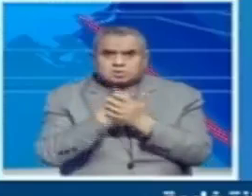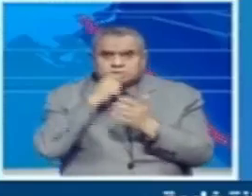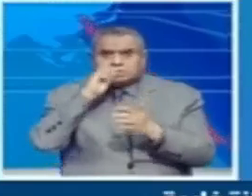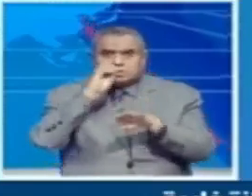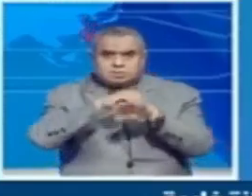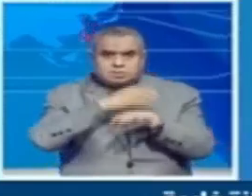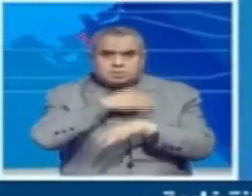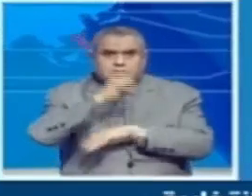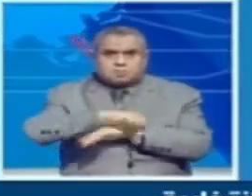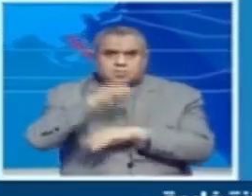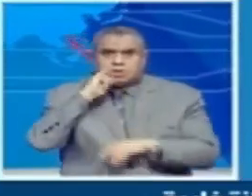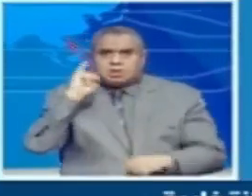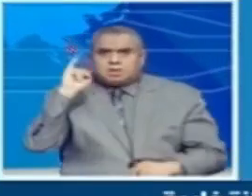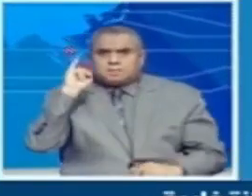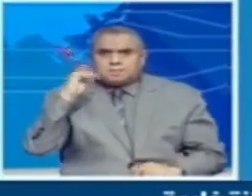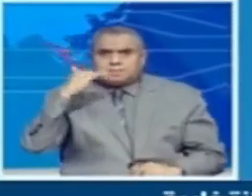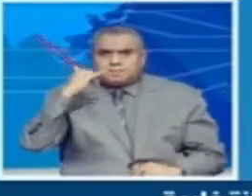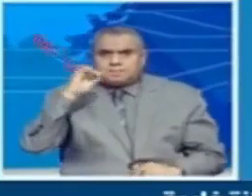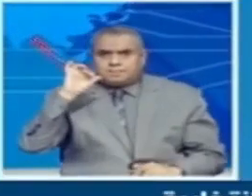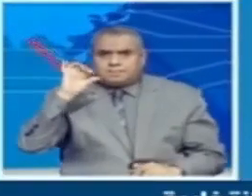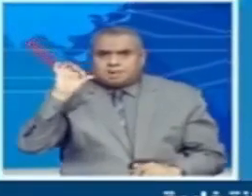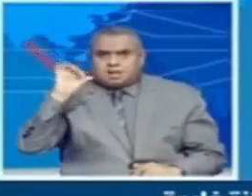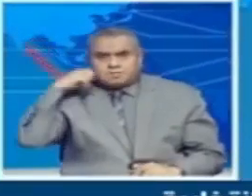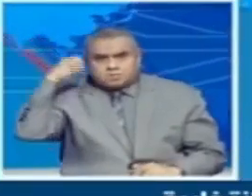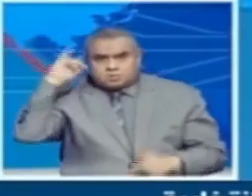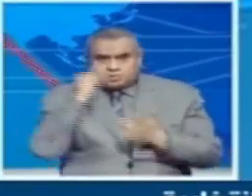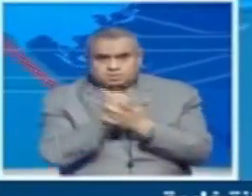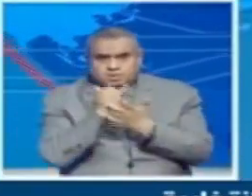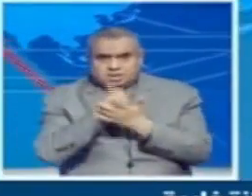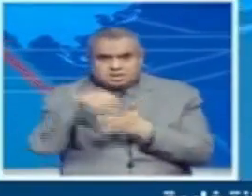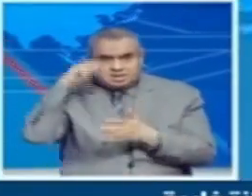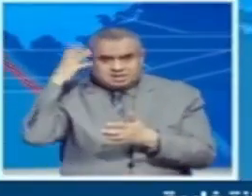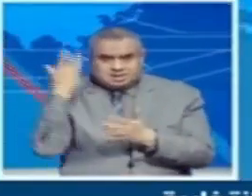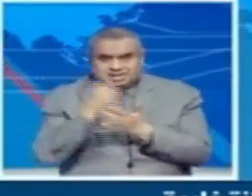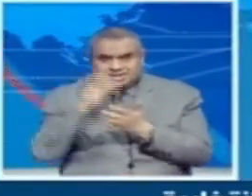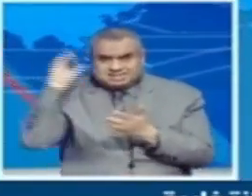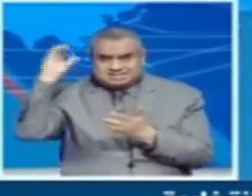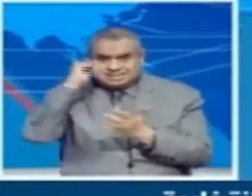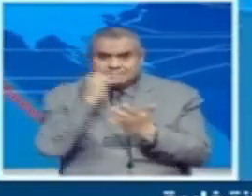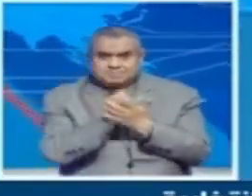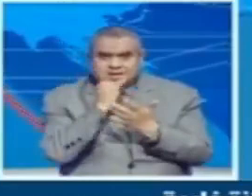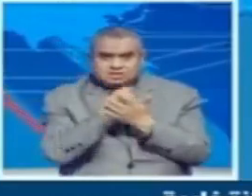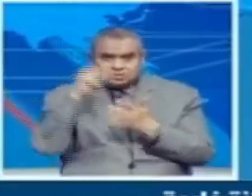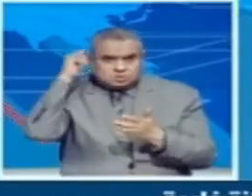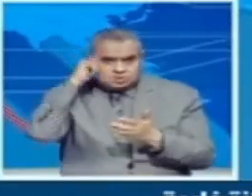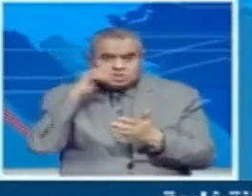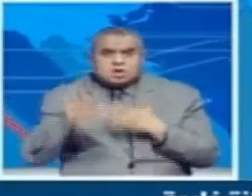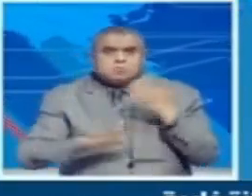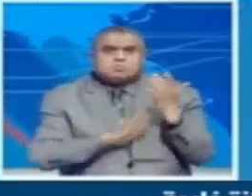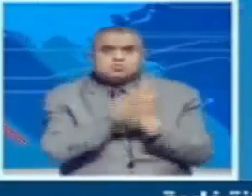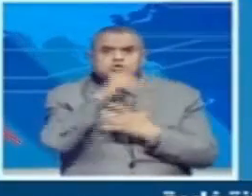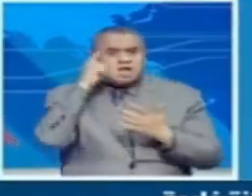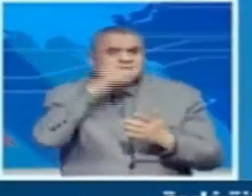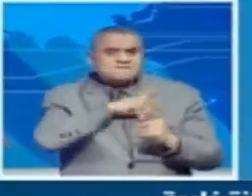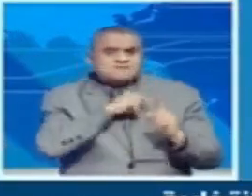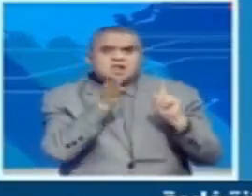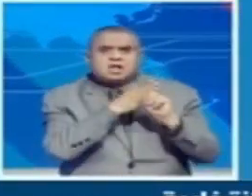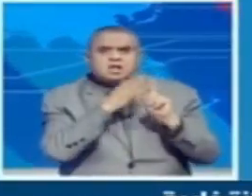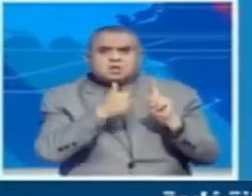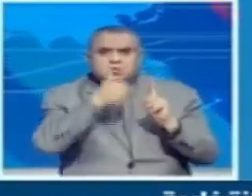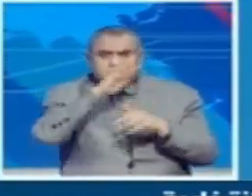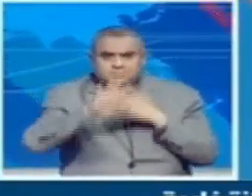شدد المستشار محمود فوزي رئيس الحملة الانتخابية للمرشح الرئاسي عبد الفتاح السيسي على أن القضية الفلسطينية ليست